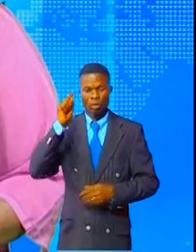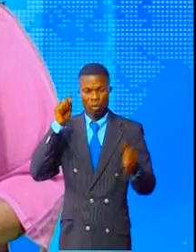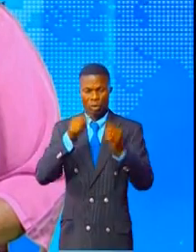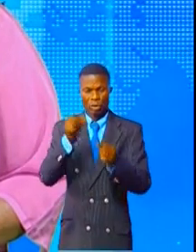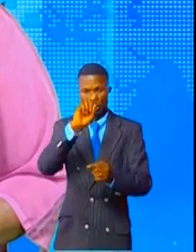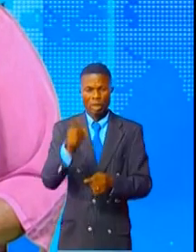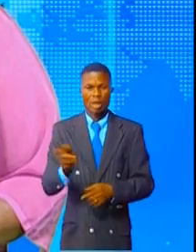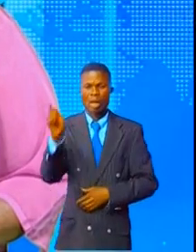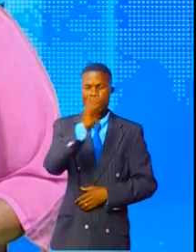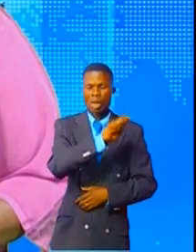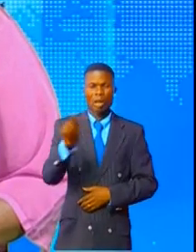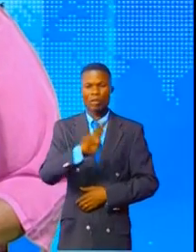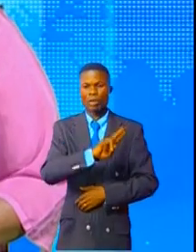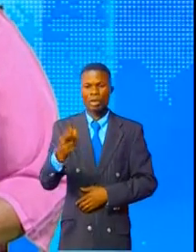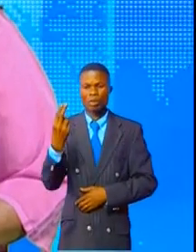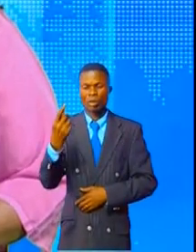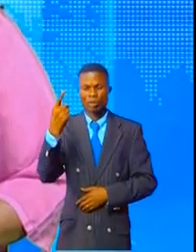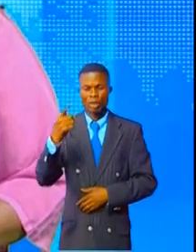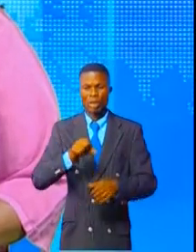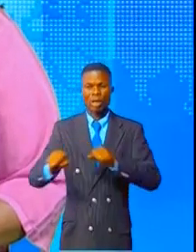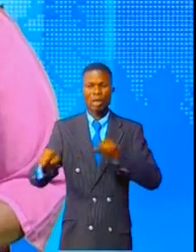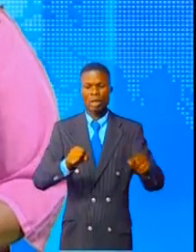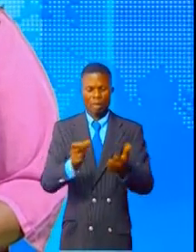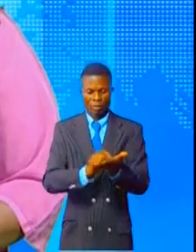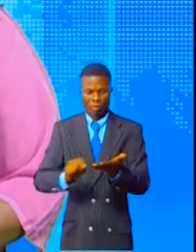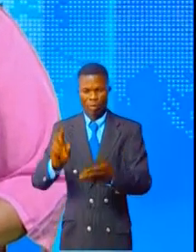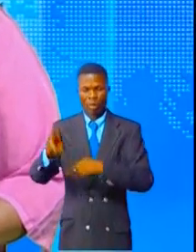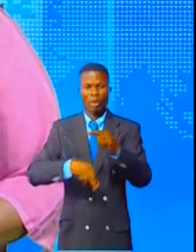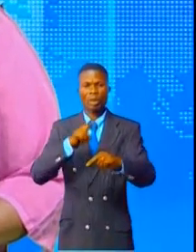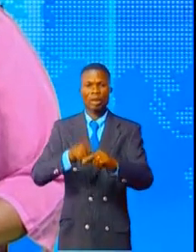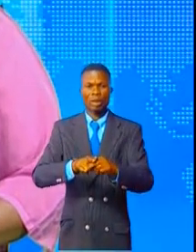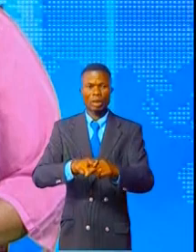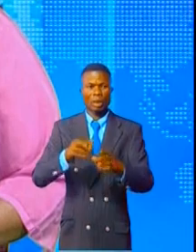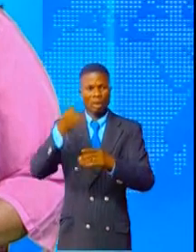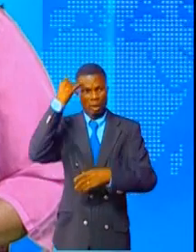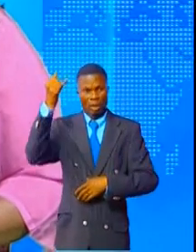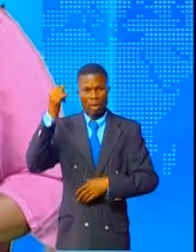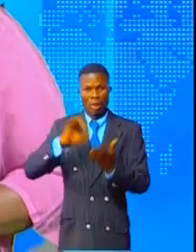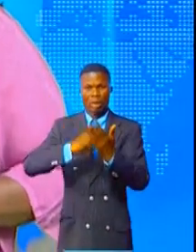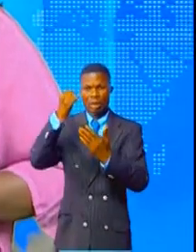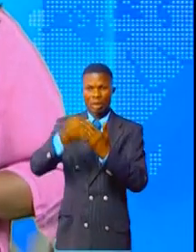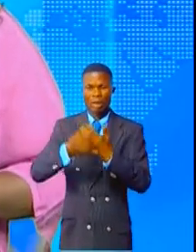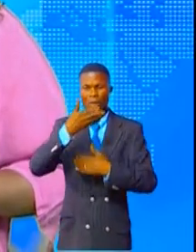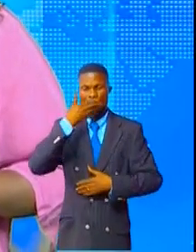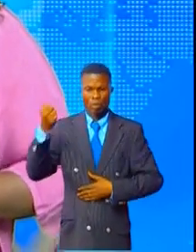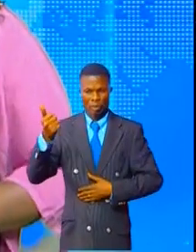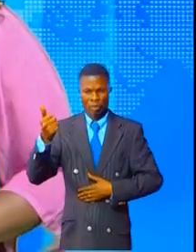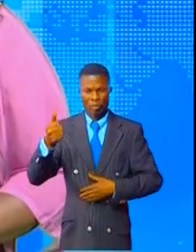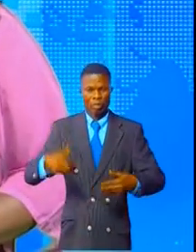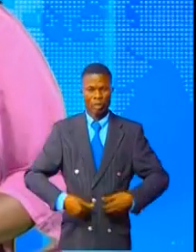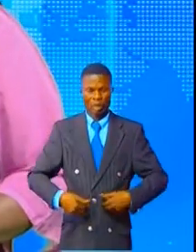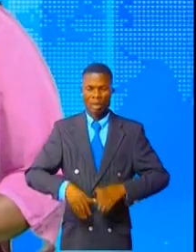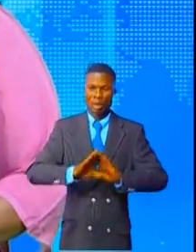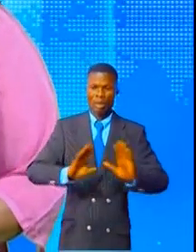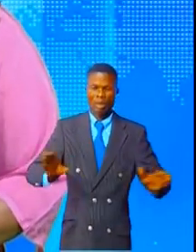30 avril 2021 un concours national d'écriture nationale dans lé cadre de son projet excellencia jeunes talents